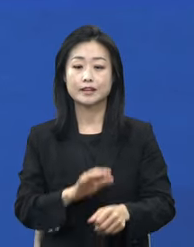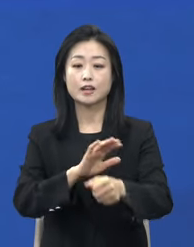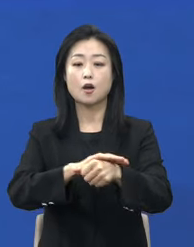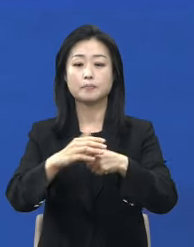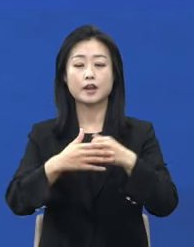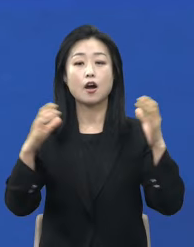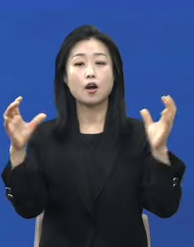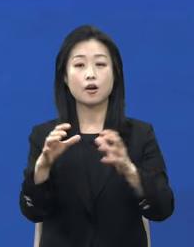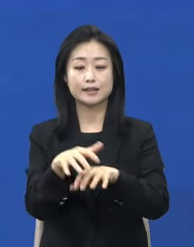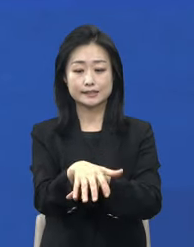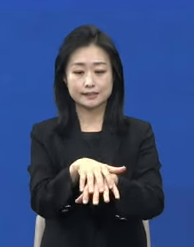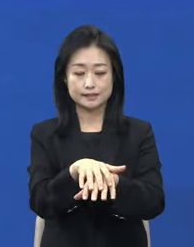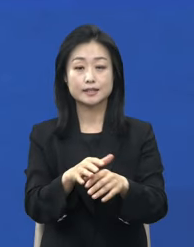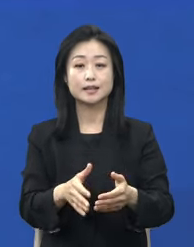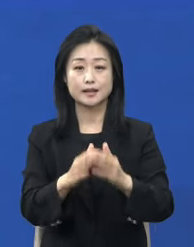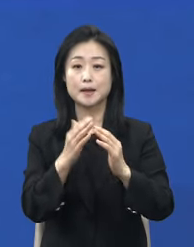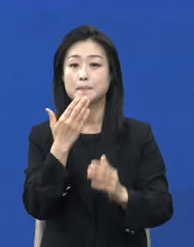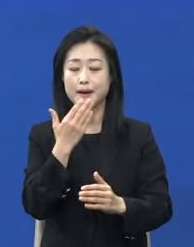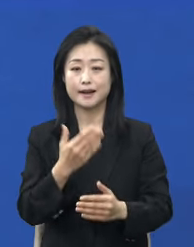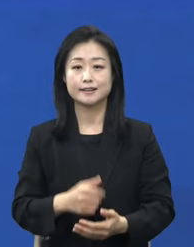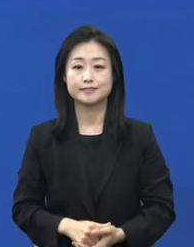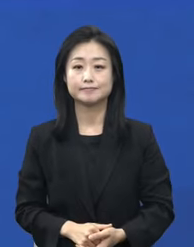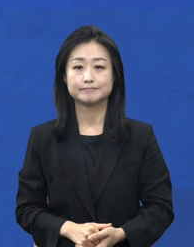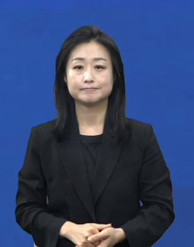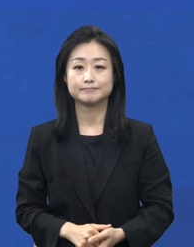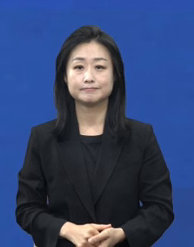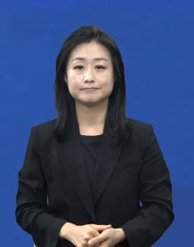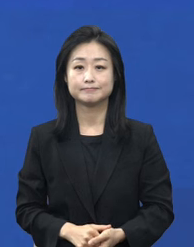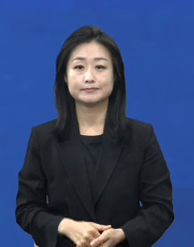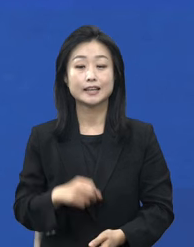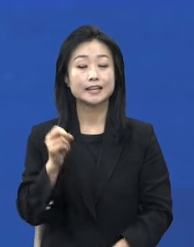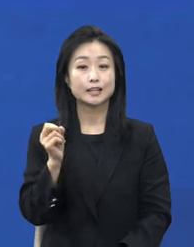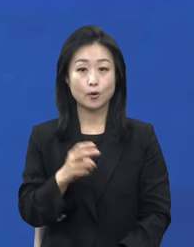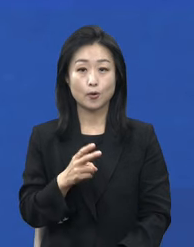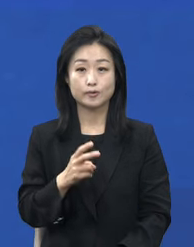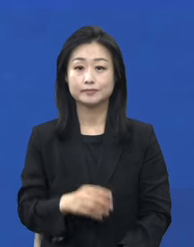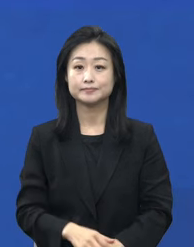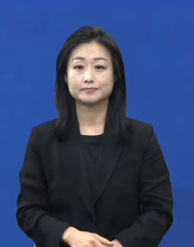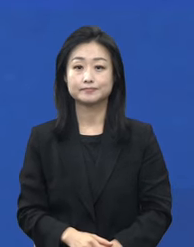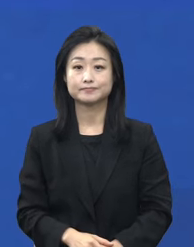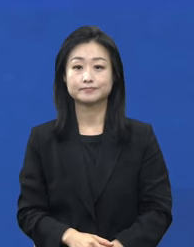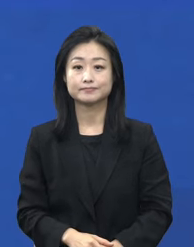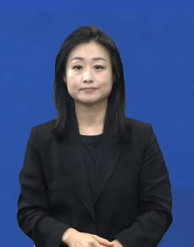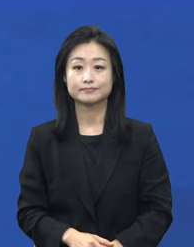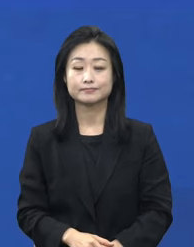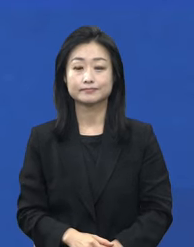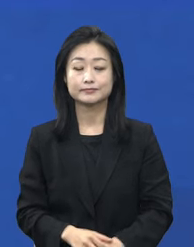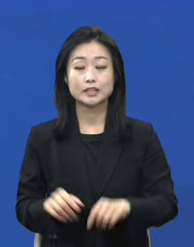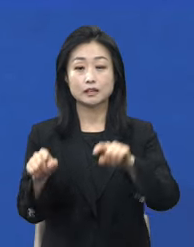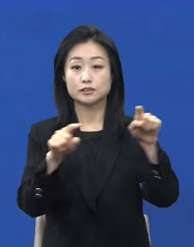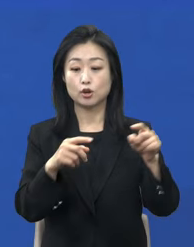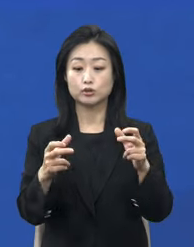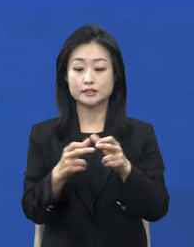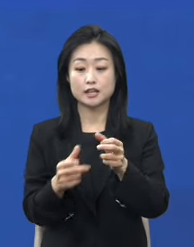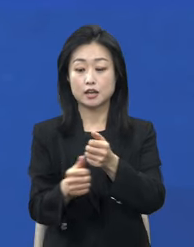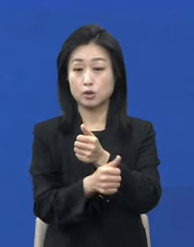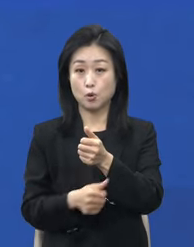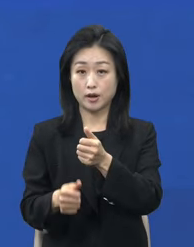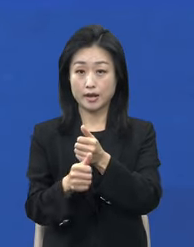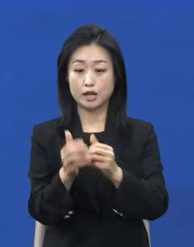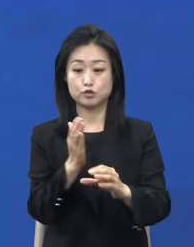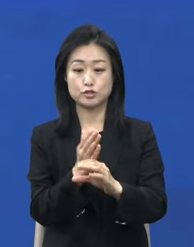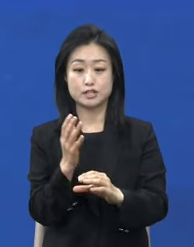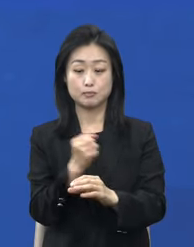협력하는 체계를 만들겠습니다. 또 다른 핵심 과제로 전국 장애인위원회를